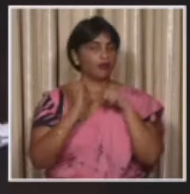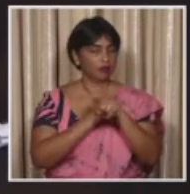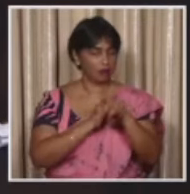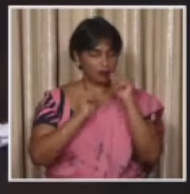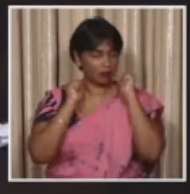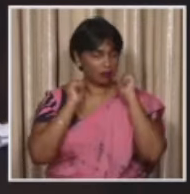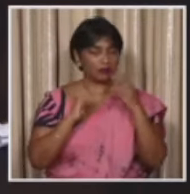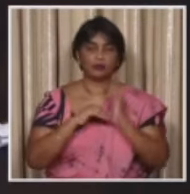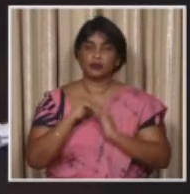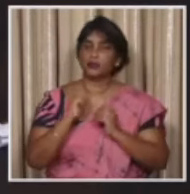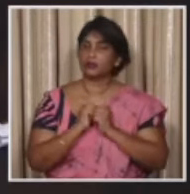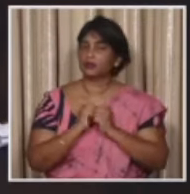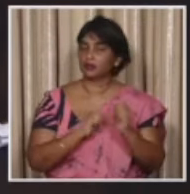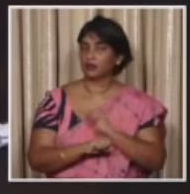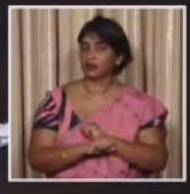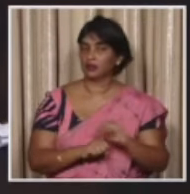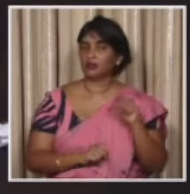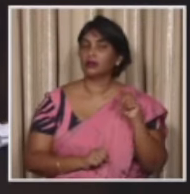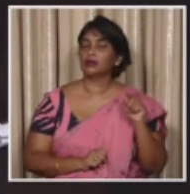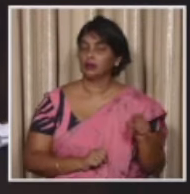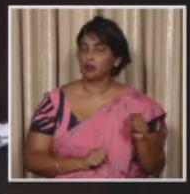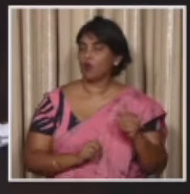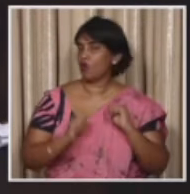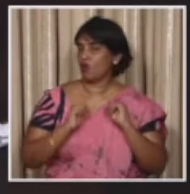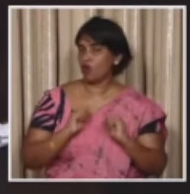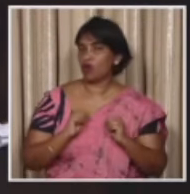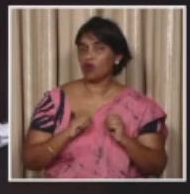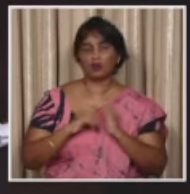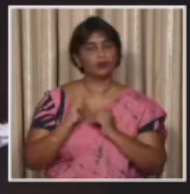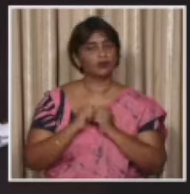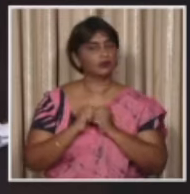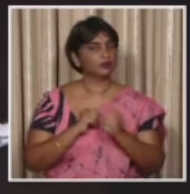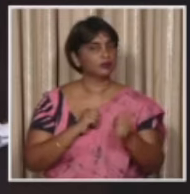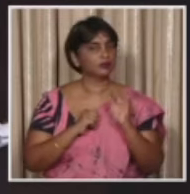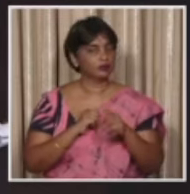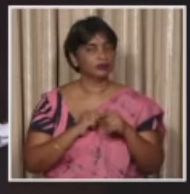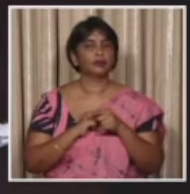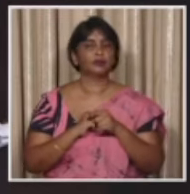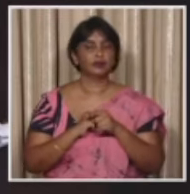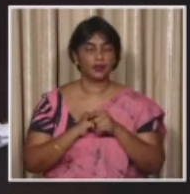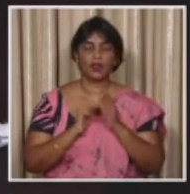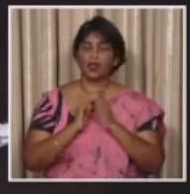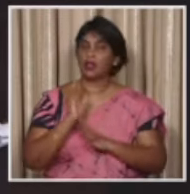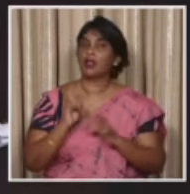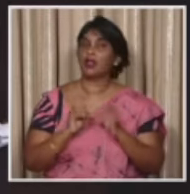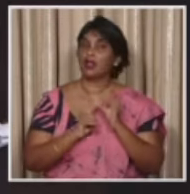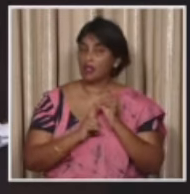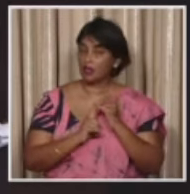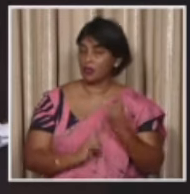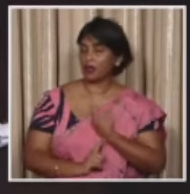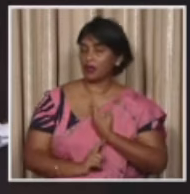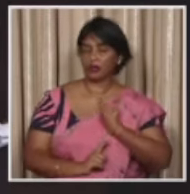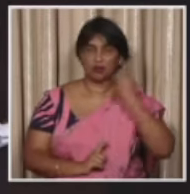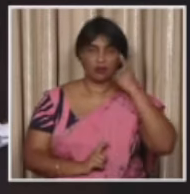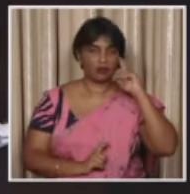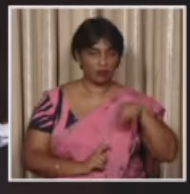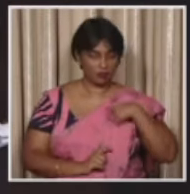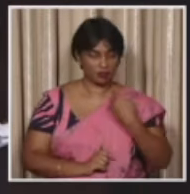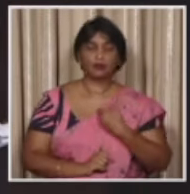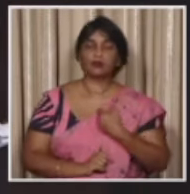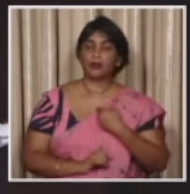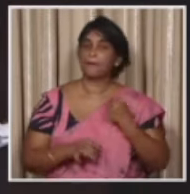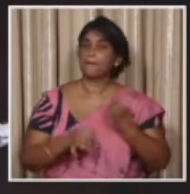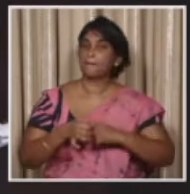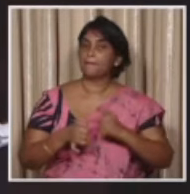වූ ක්‍රමවේදයකින් තොරව කොහොමද මේ කාර්යය ඉෂ්ට සිද්ධ කරේ ඇමතිවරයාගේ තනි මතයට කියන එක අපි